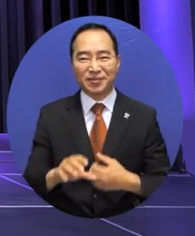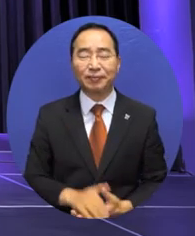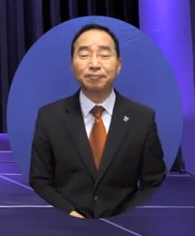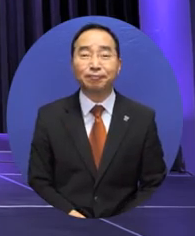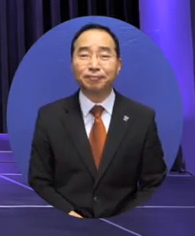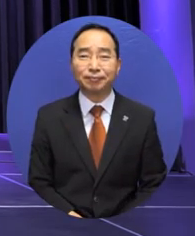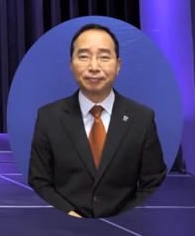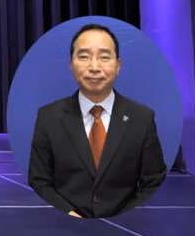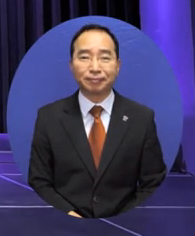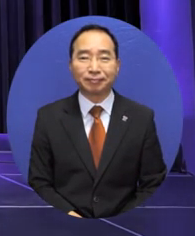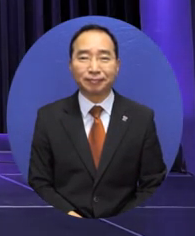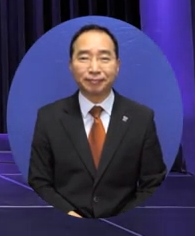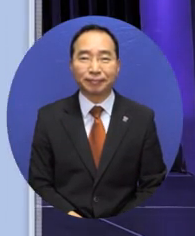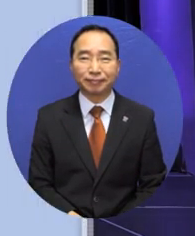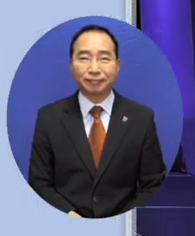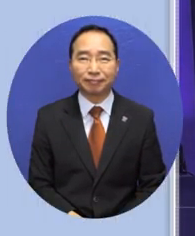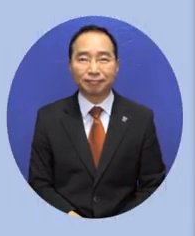한번 만나볼까요?